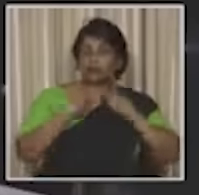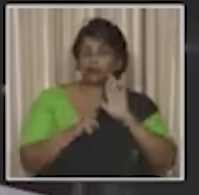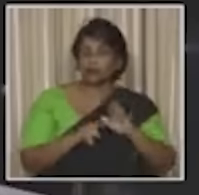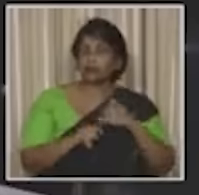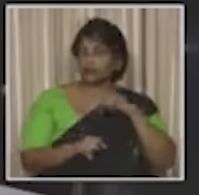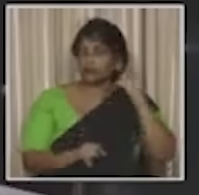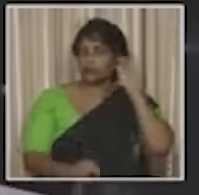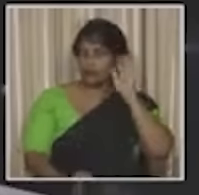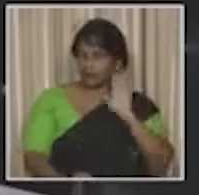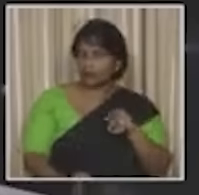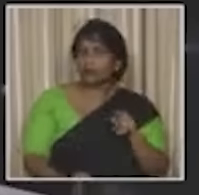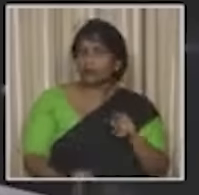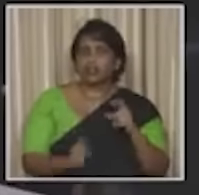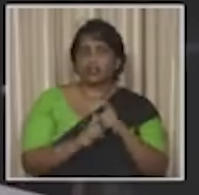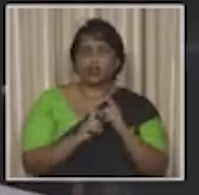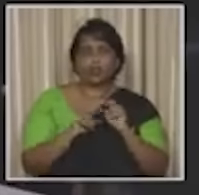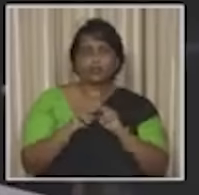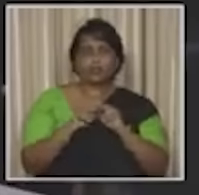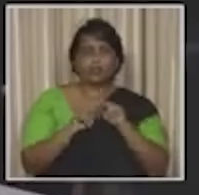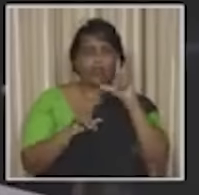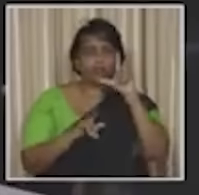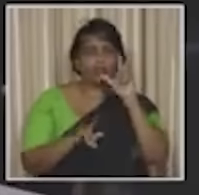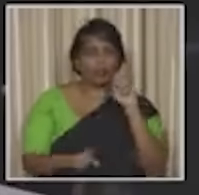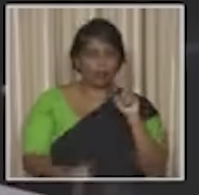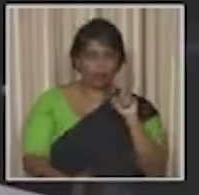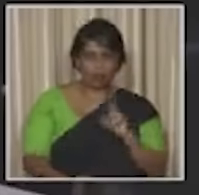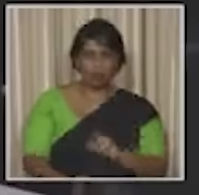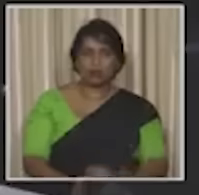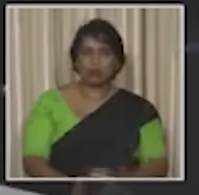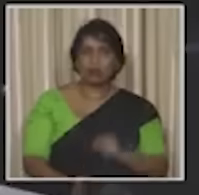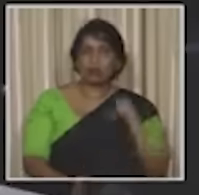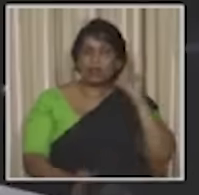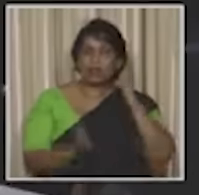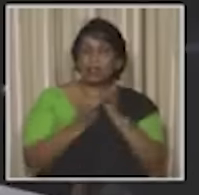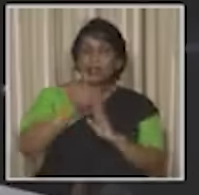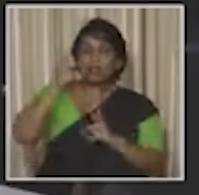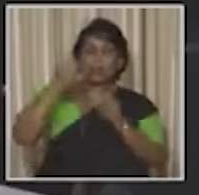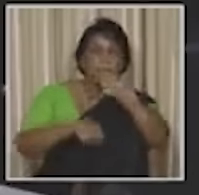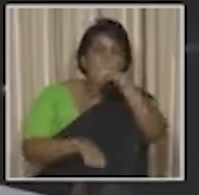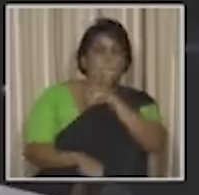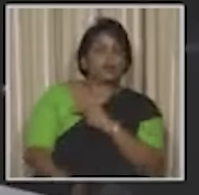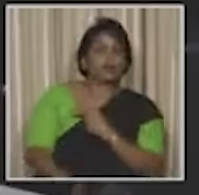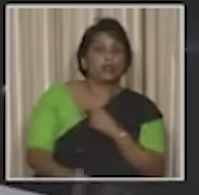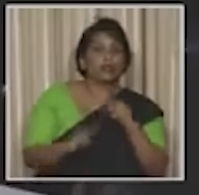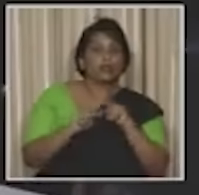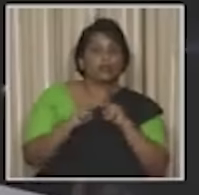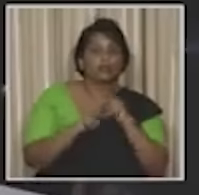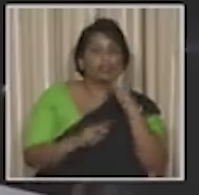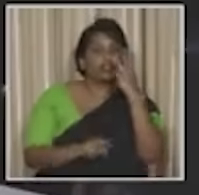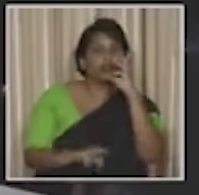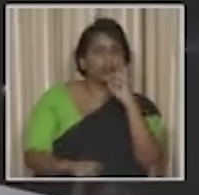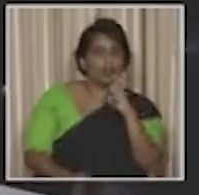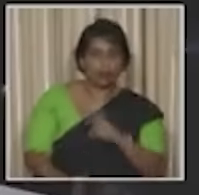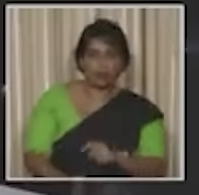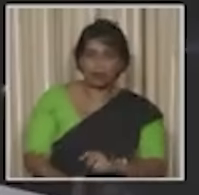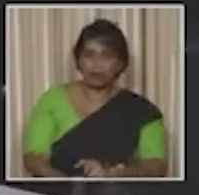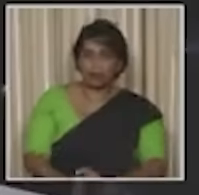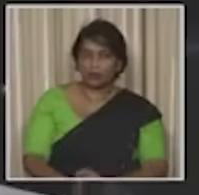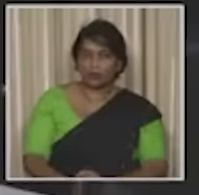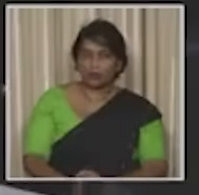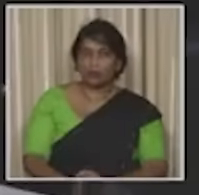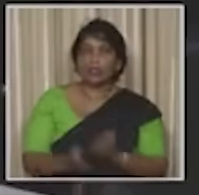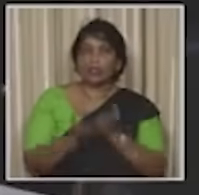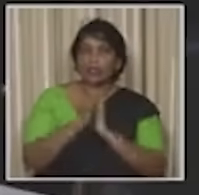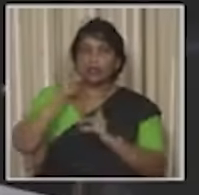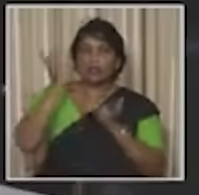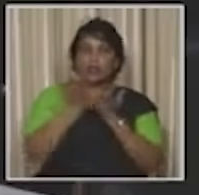එක මට ආරංචි විදියට 1247මාරයි හැබැයි අදානි ඉන්දියාවෙන් ගන්න කීයද 1273මාරයි